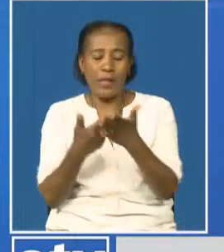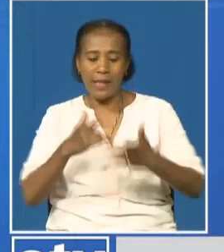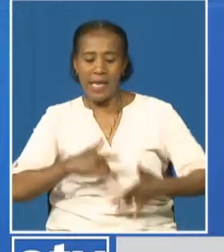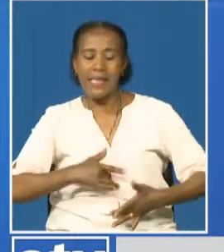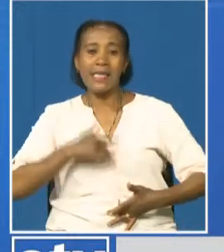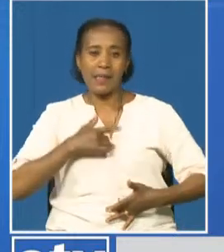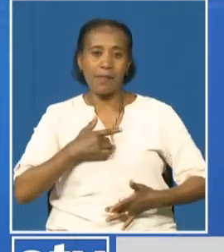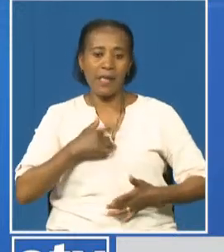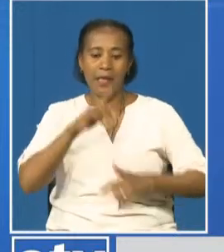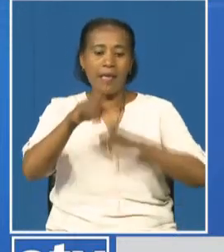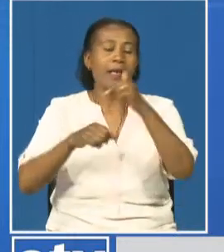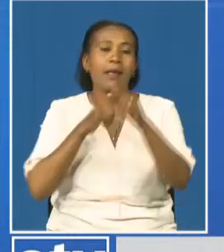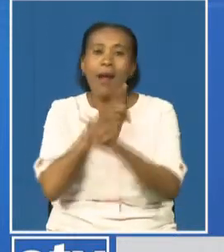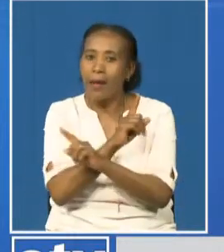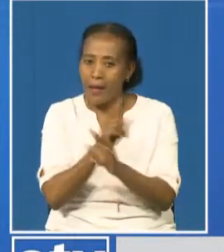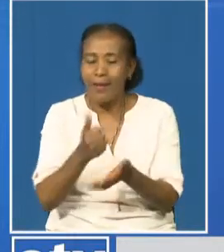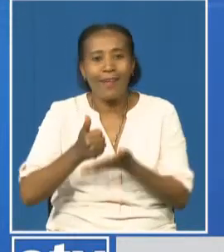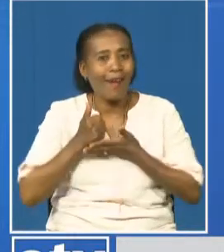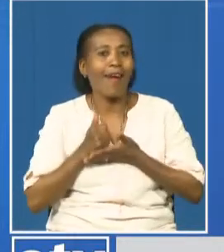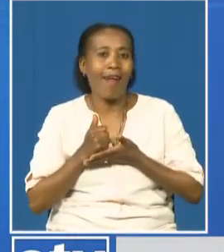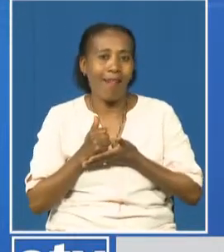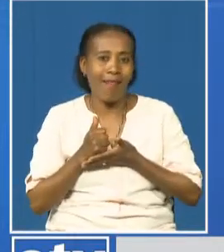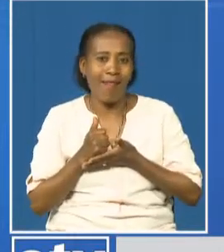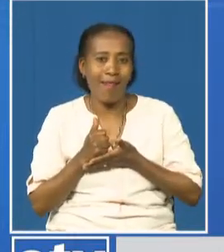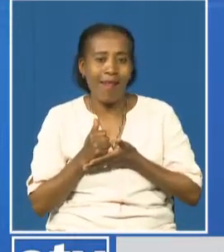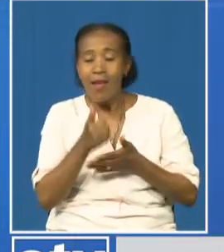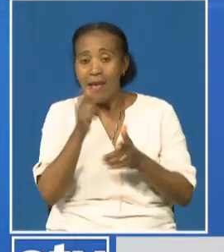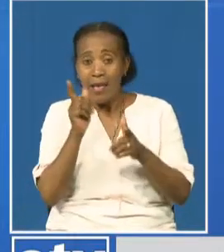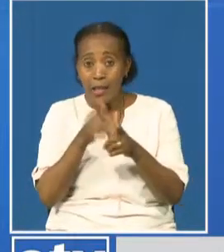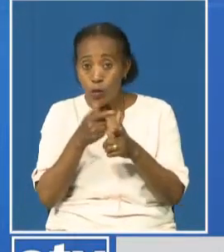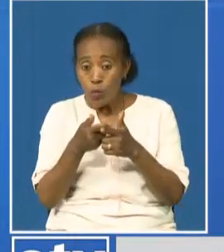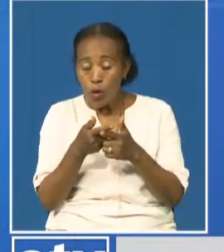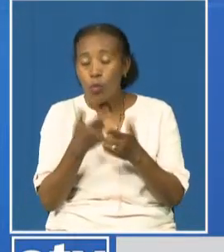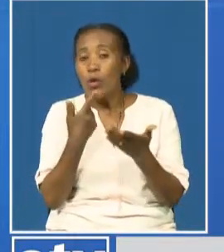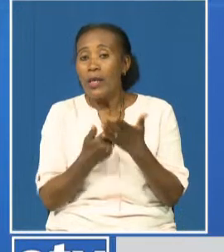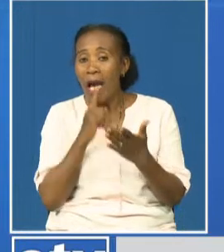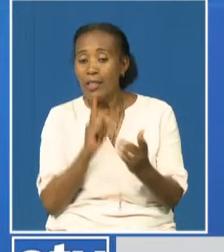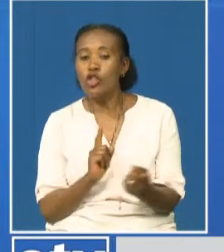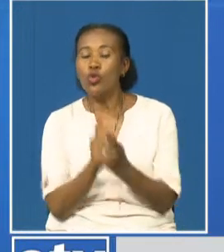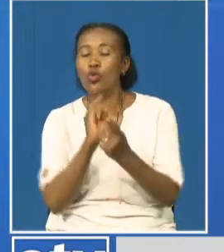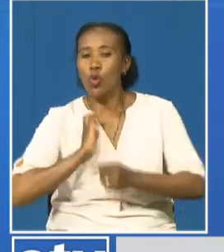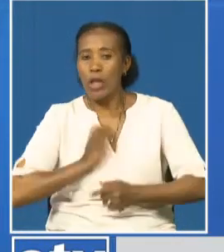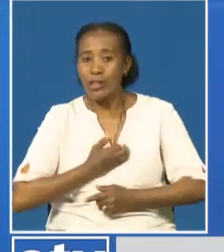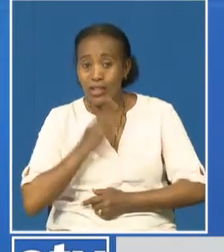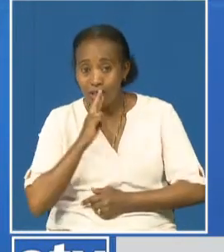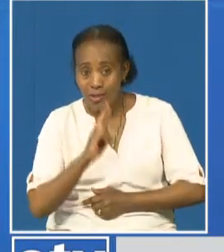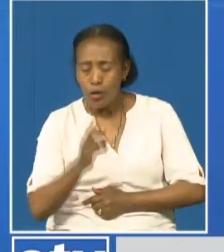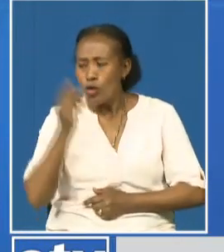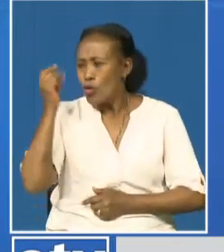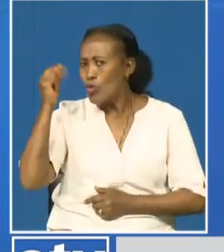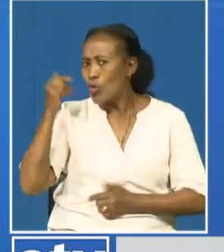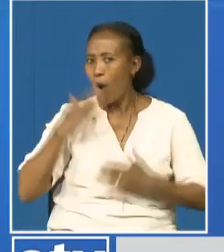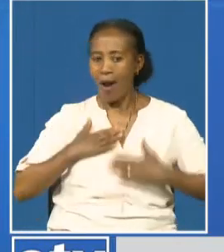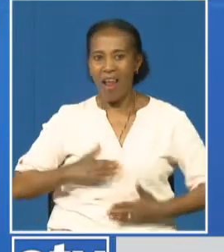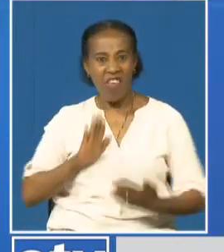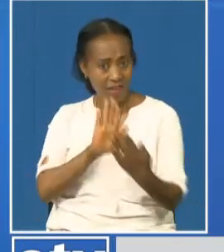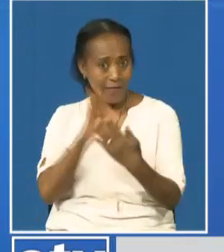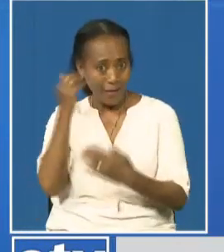ስሜት እንዳንሄድ ይረዳናል። እንዲሁም ደግሞ መስተጋብራችንን ድሮ